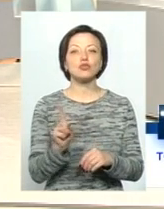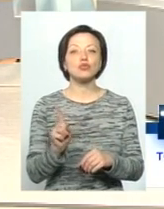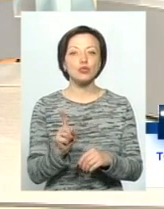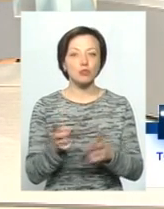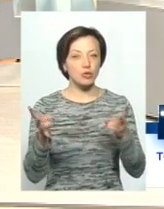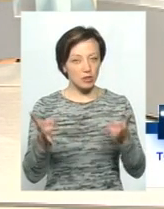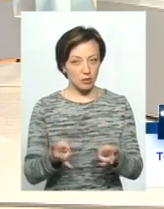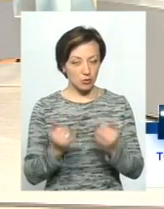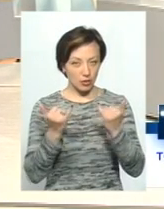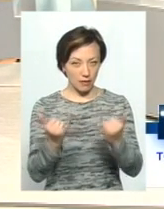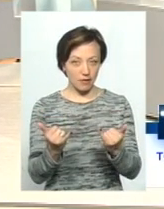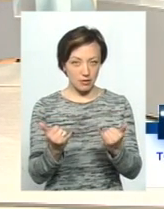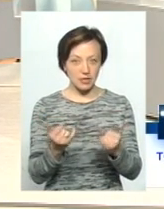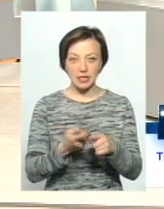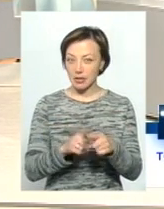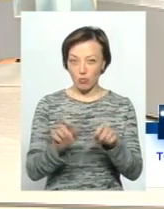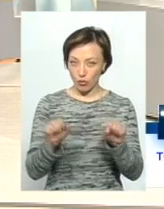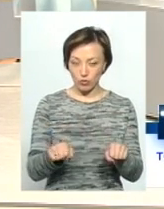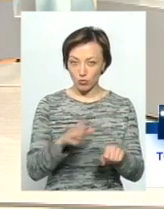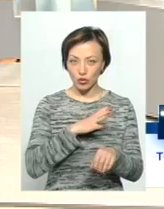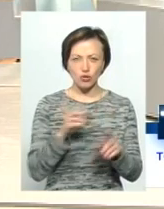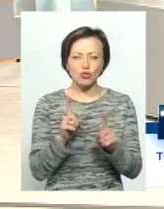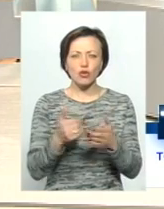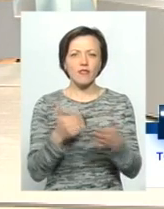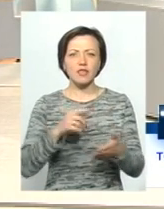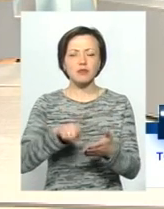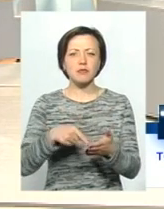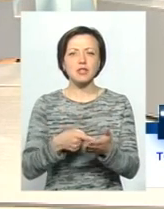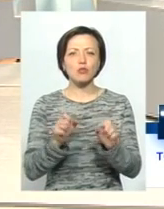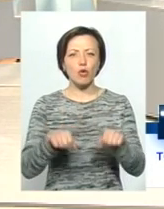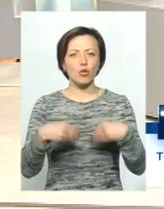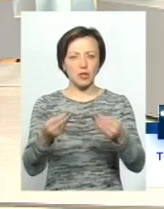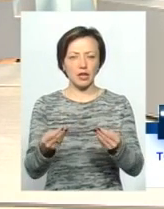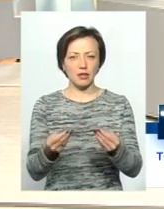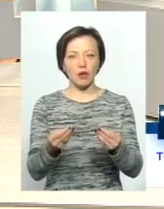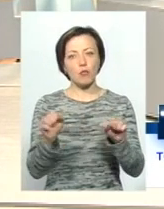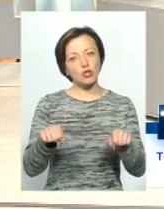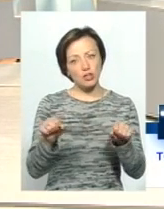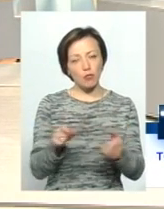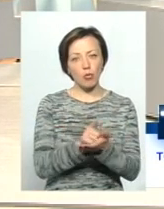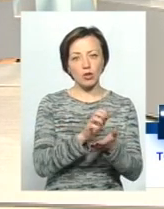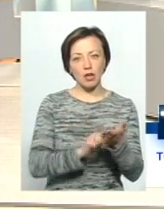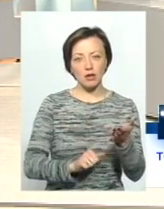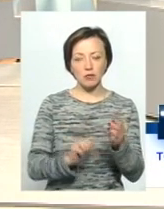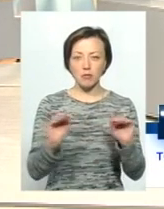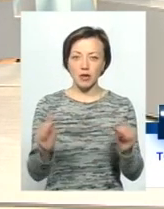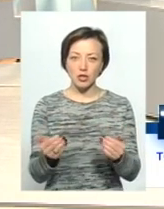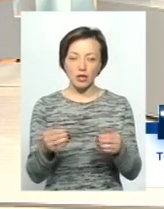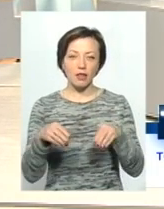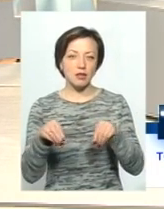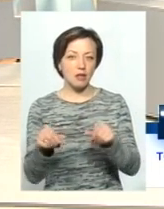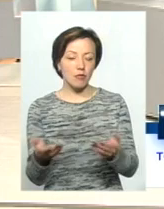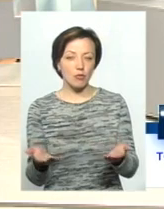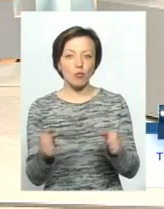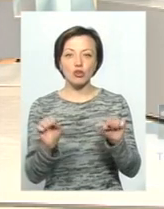що потрібно для вас? Це може бути, що місто могло би дати? Це, можливо, податок, менший податок на